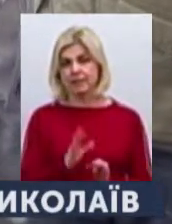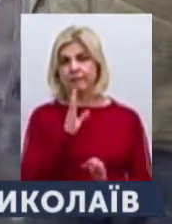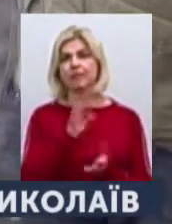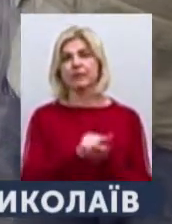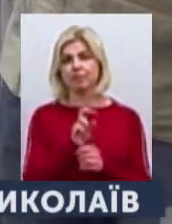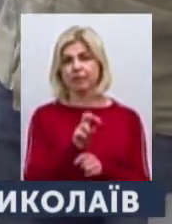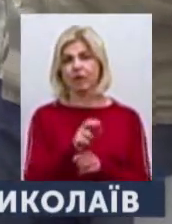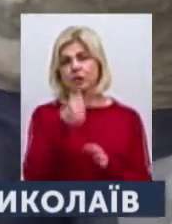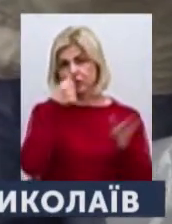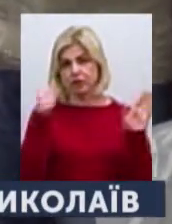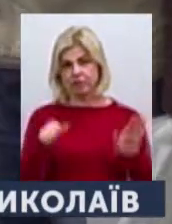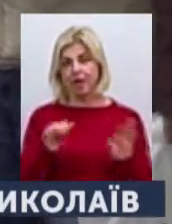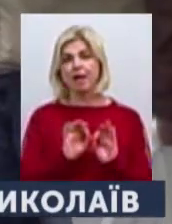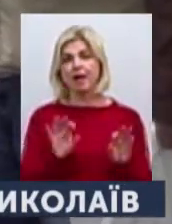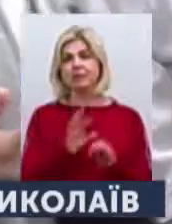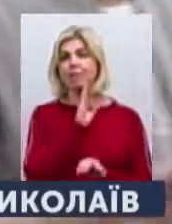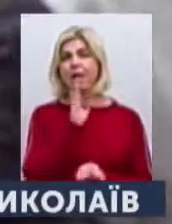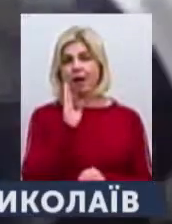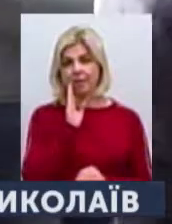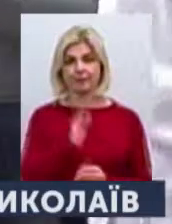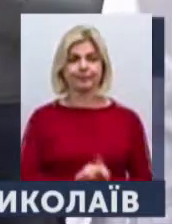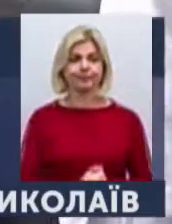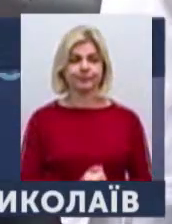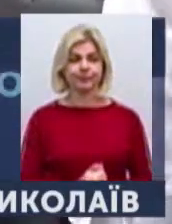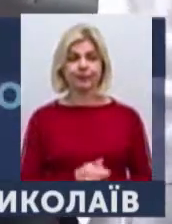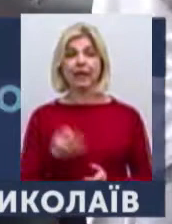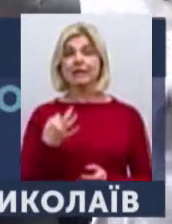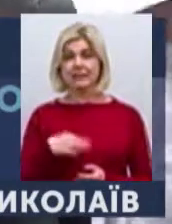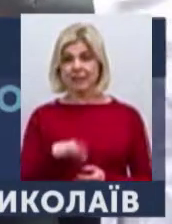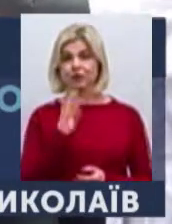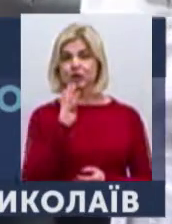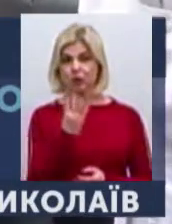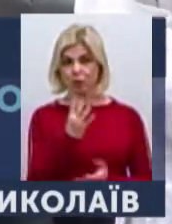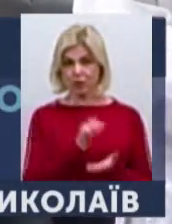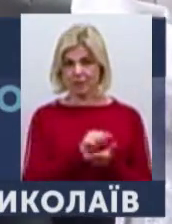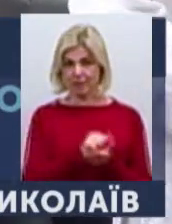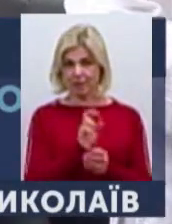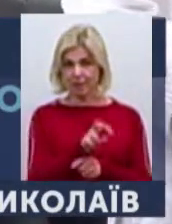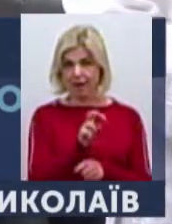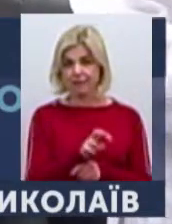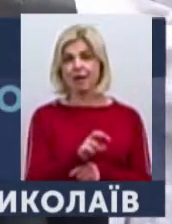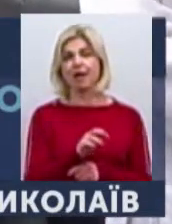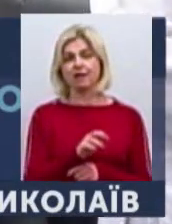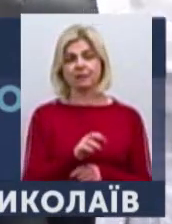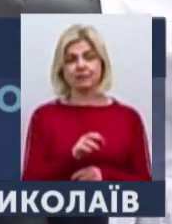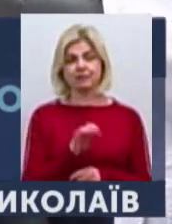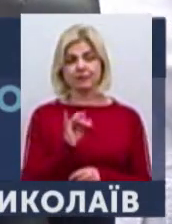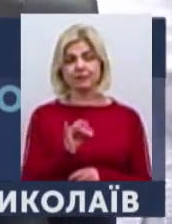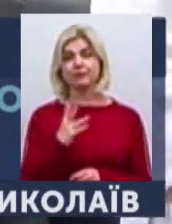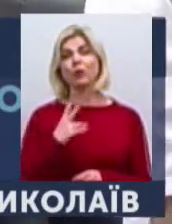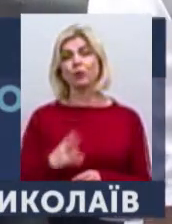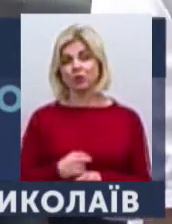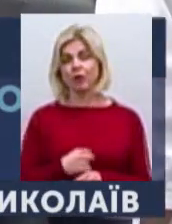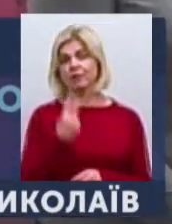півроку, розповідає мама Ірина Сотнікова. Син майже 4 роки займається. Син займається майже 4 роки. Дочка